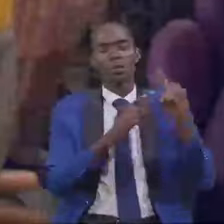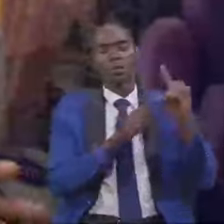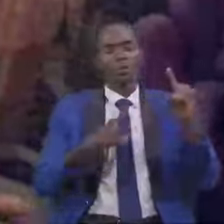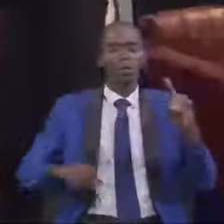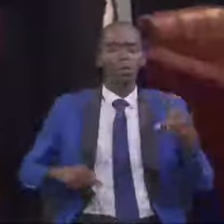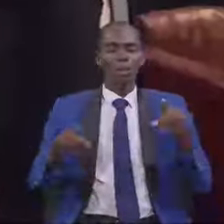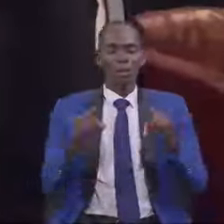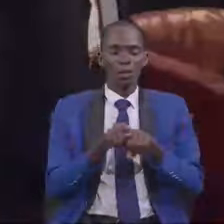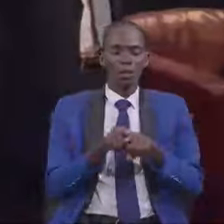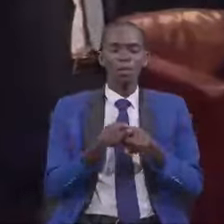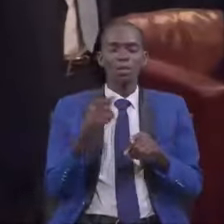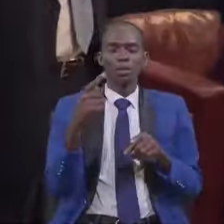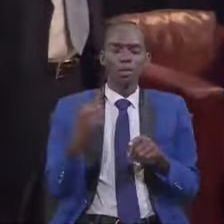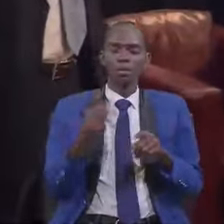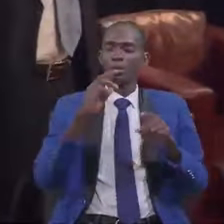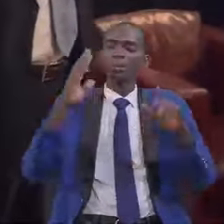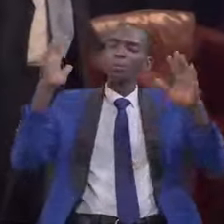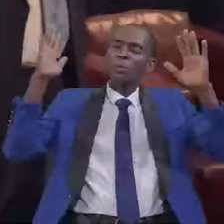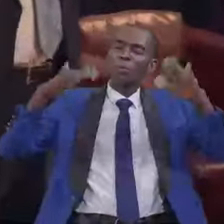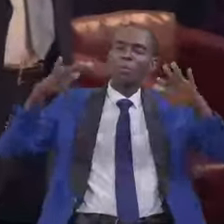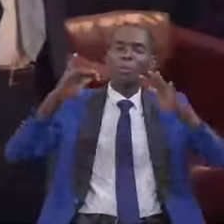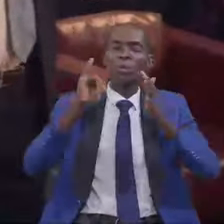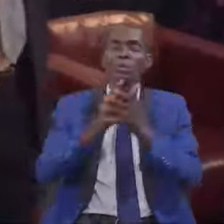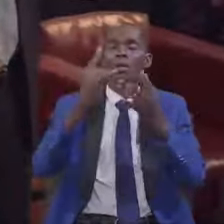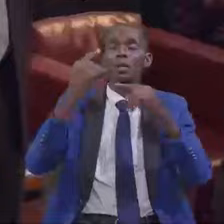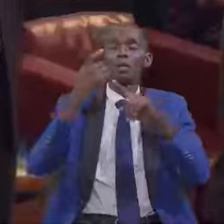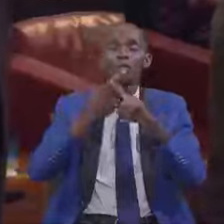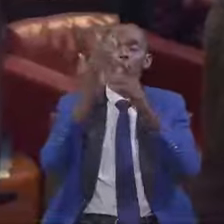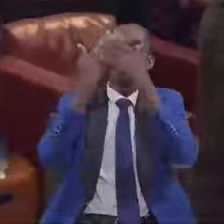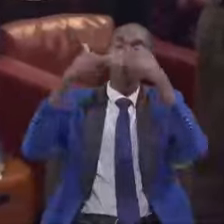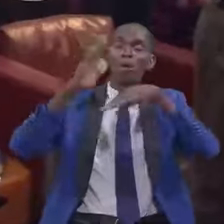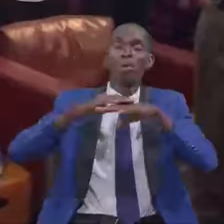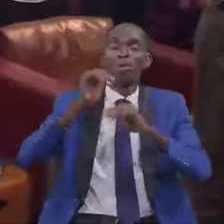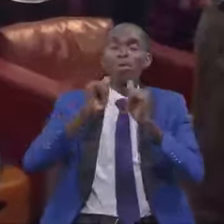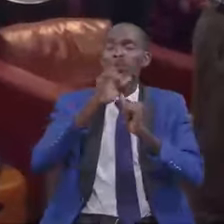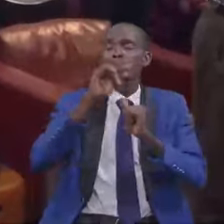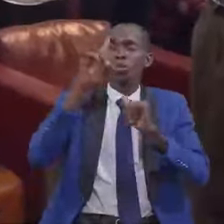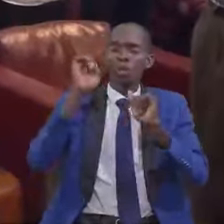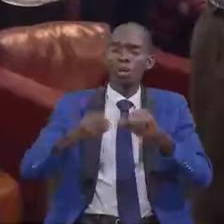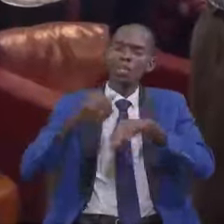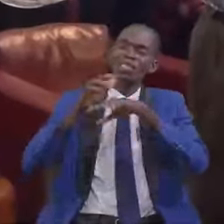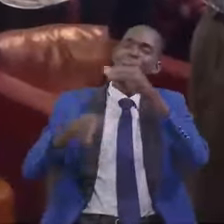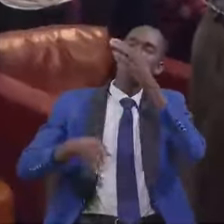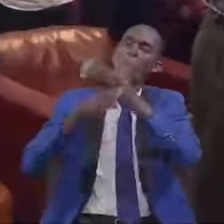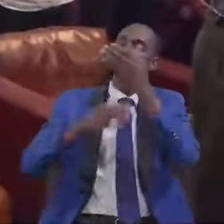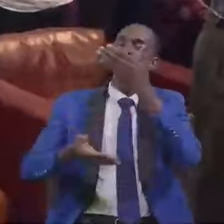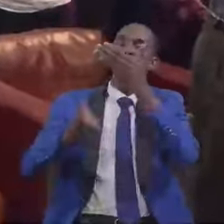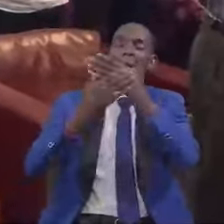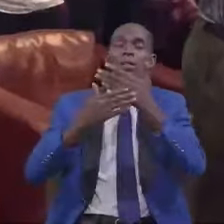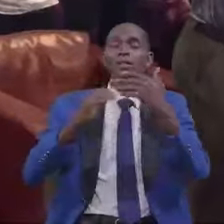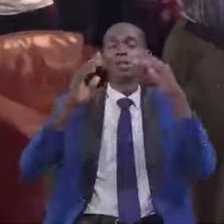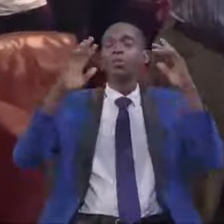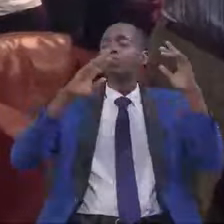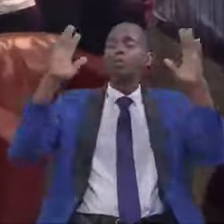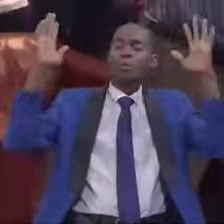comme la pluie qui tombe du ciel, que personne ne peut renvoyer, la pluie de bénédiction est venue ce